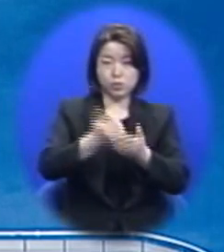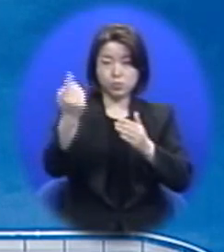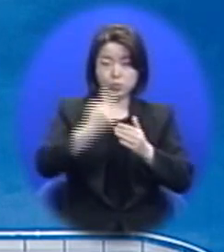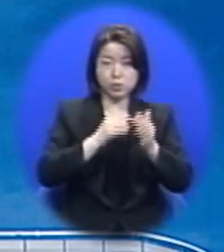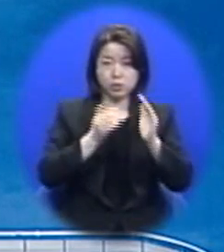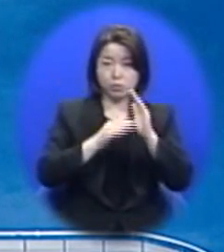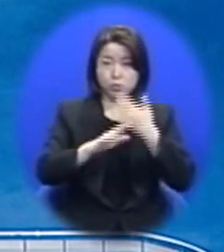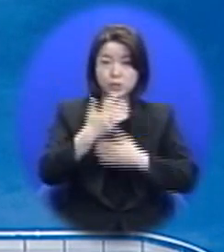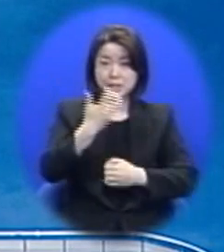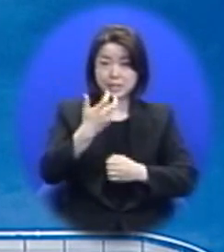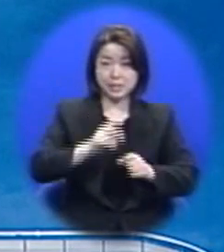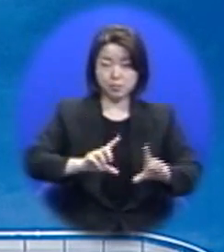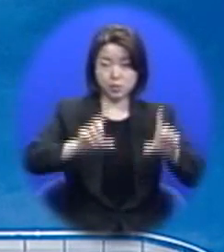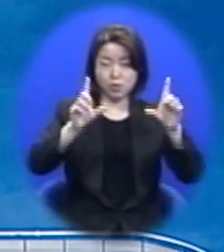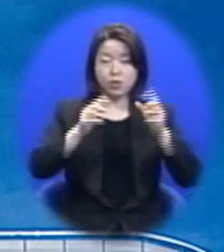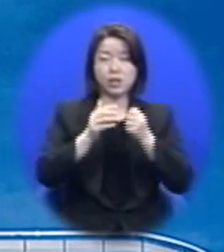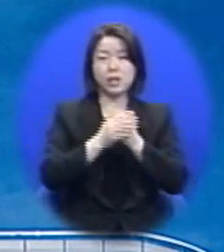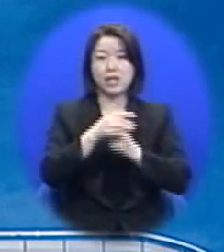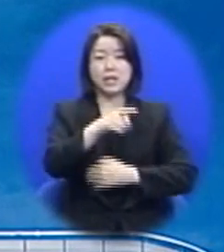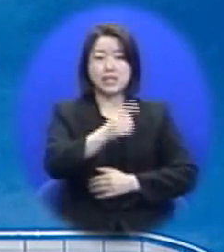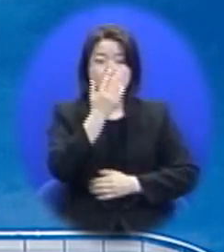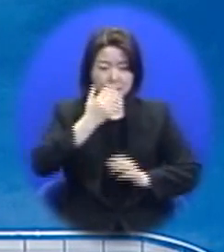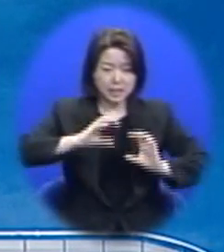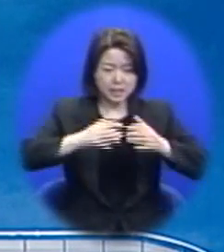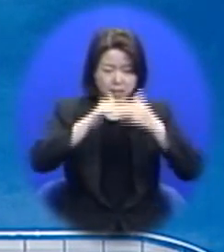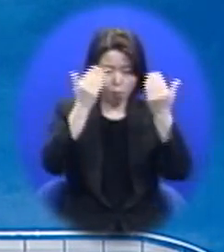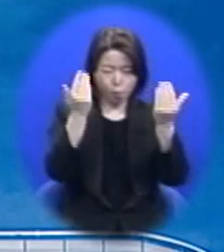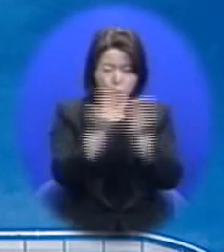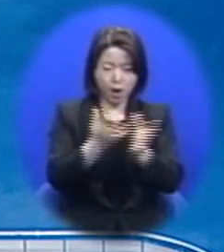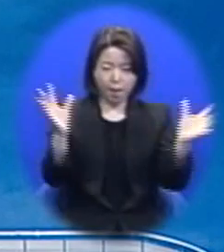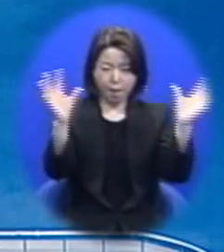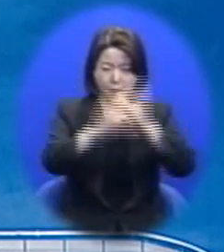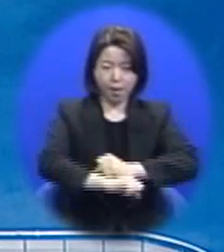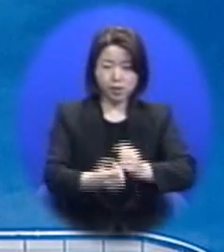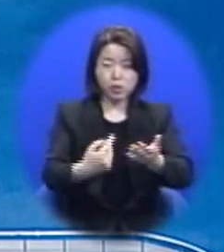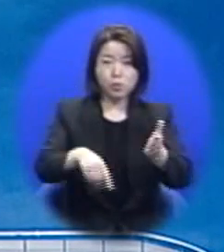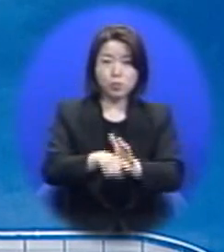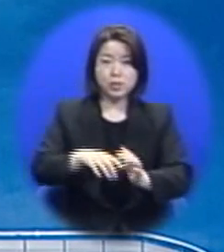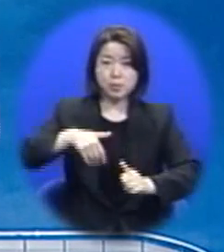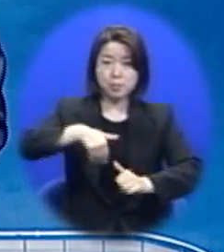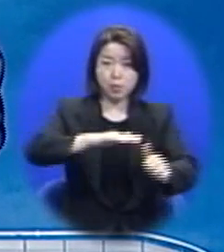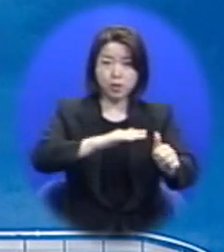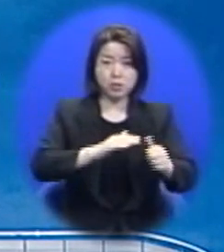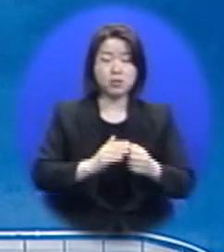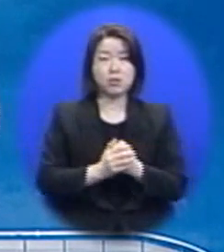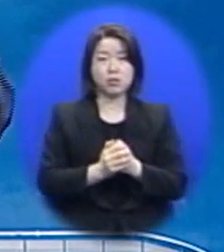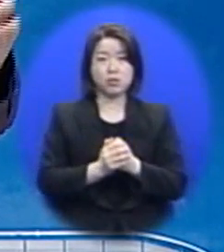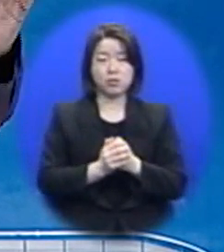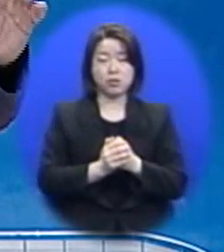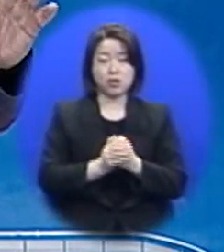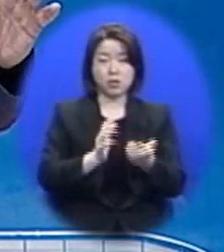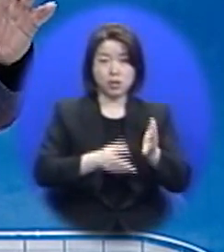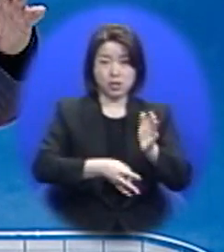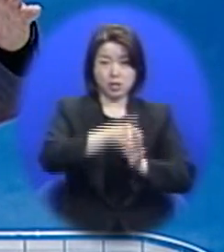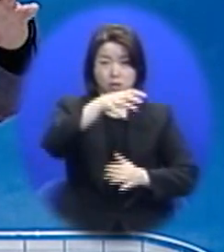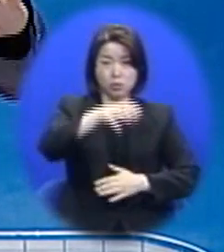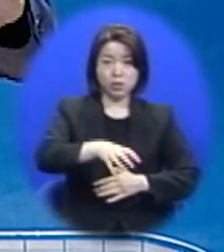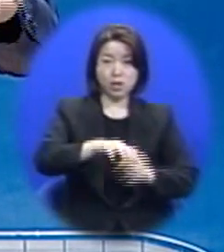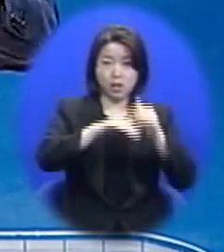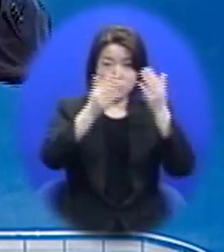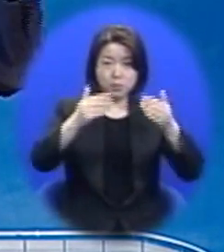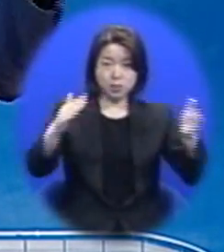이 이스라엘을 완전히 멸망시키기 위해서 보냅니다. 그리고 예루살렘 성이 함락이